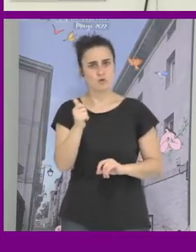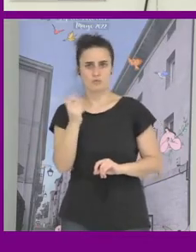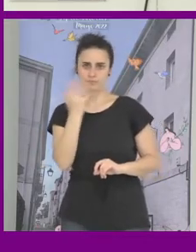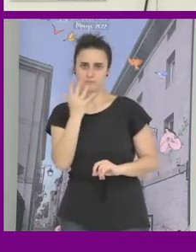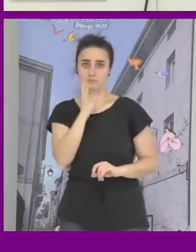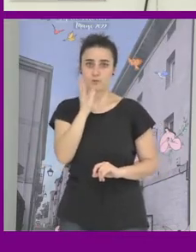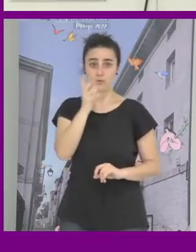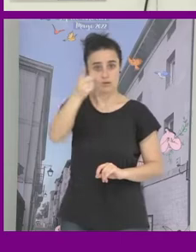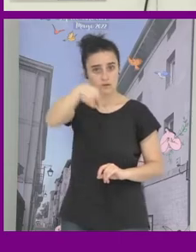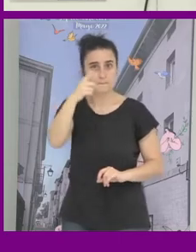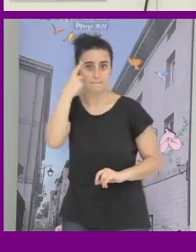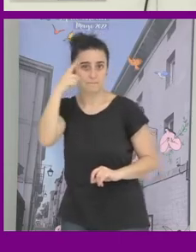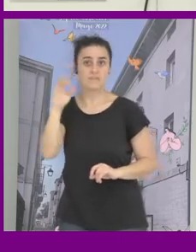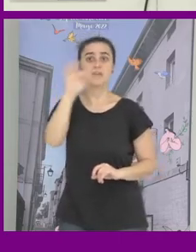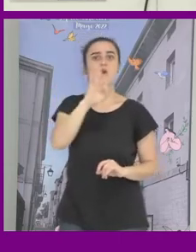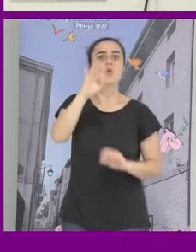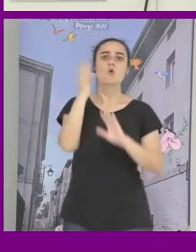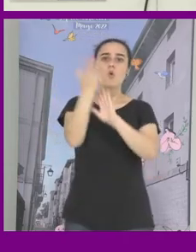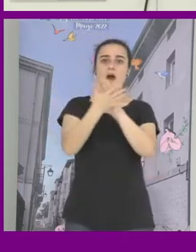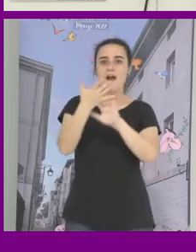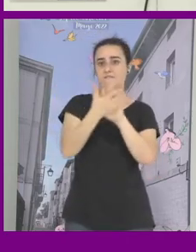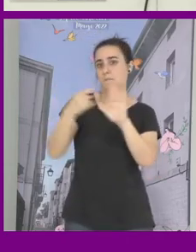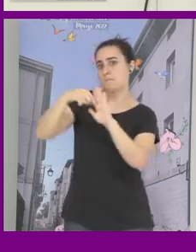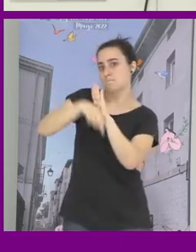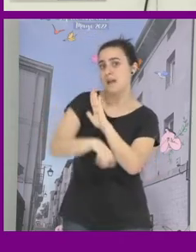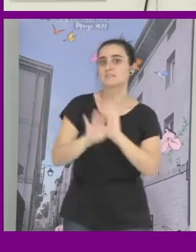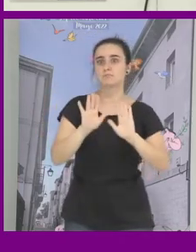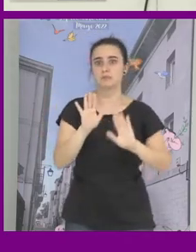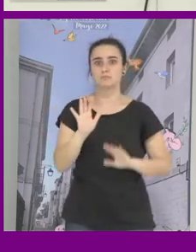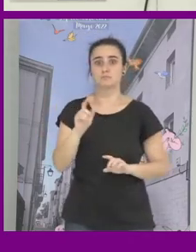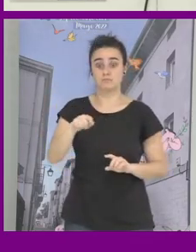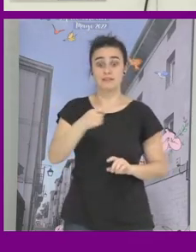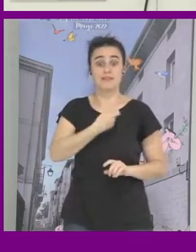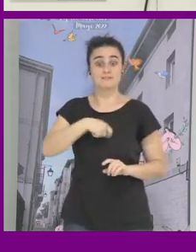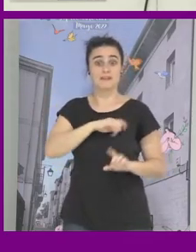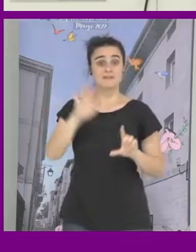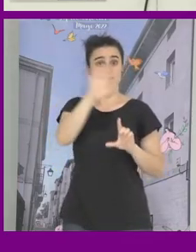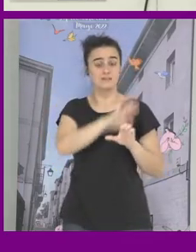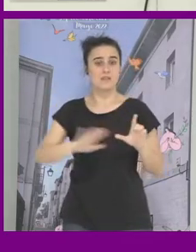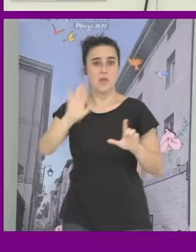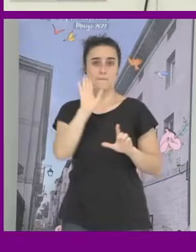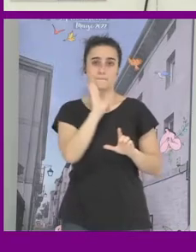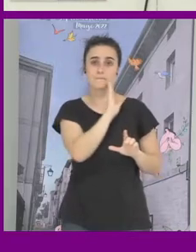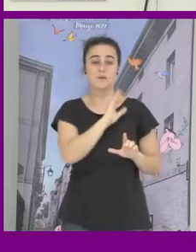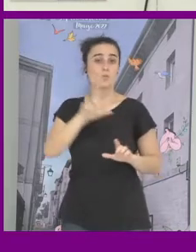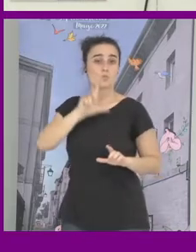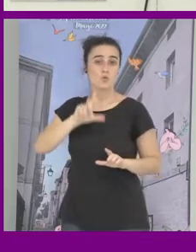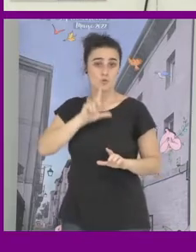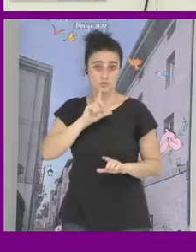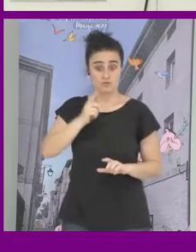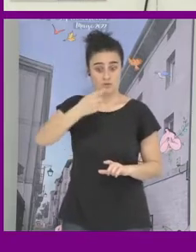Jakingo duzuenez eta gerora hobeto komentatuko dugu, ba, Espainian ama boiok